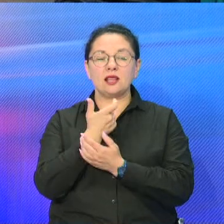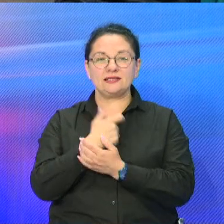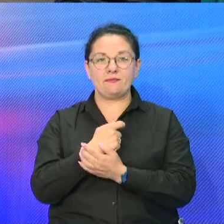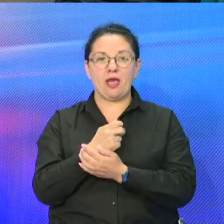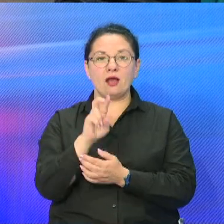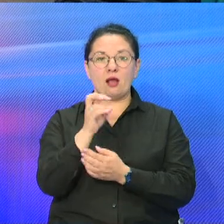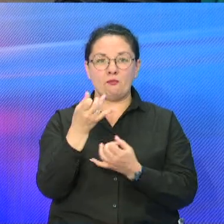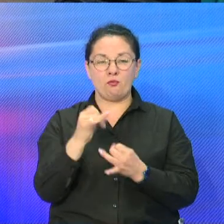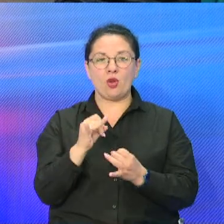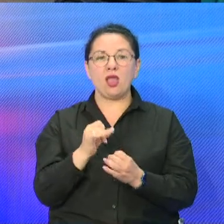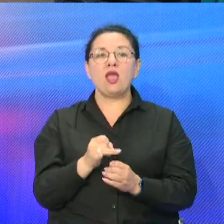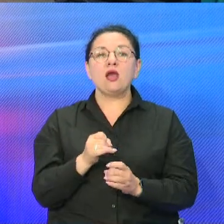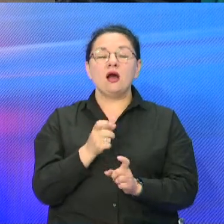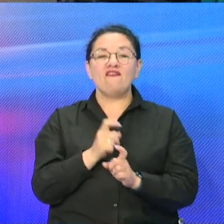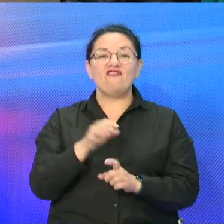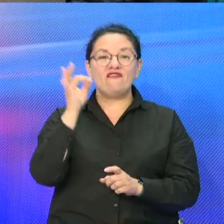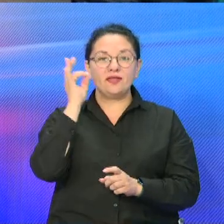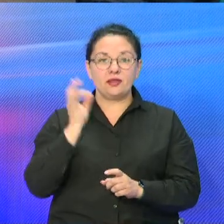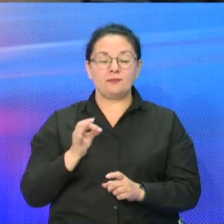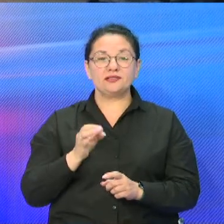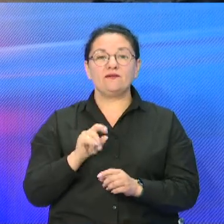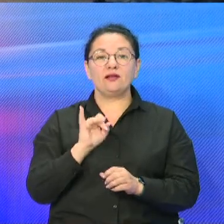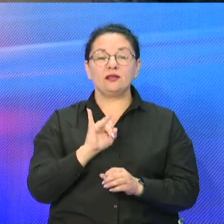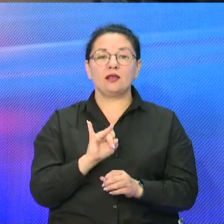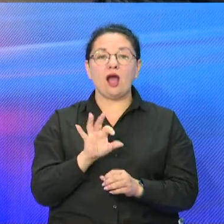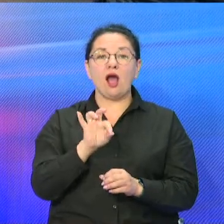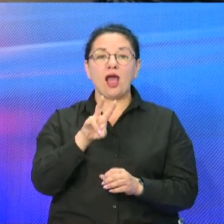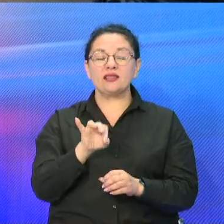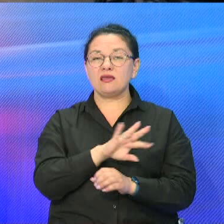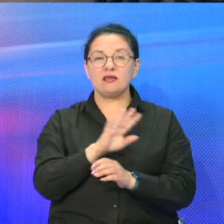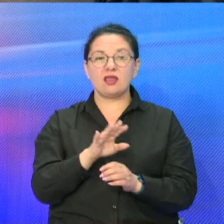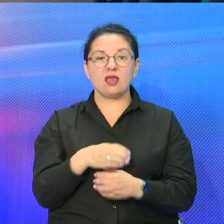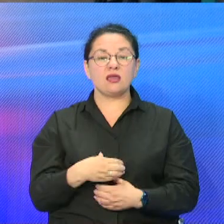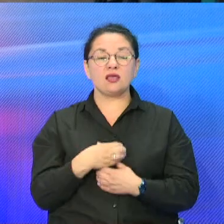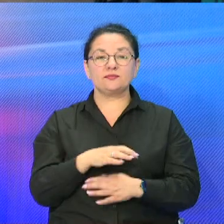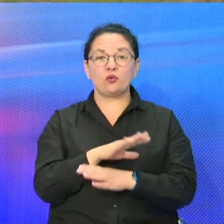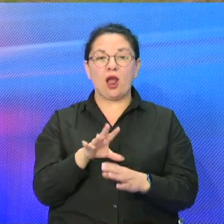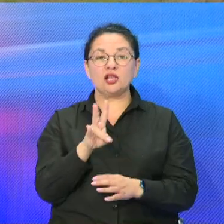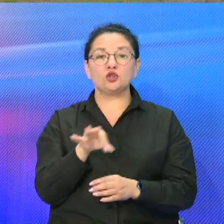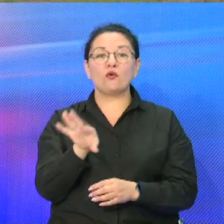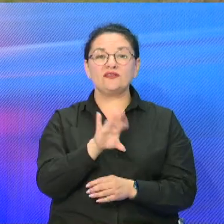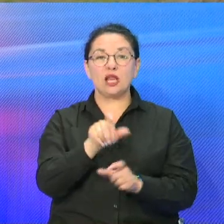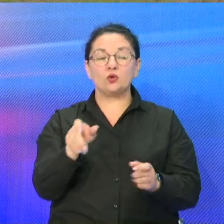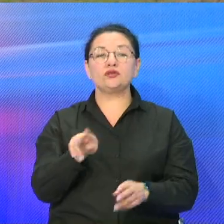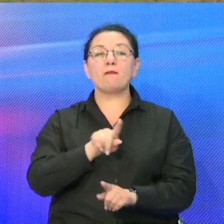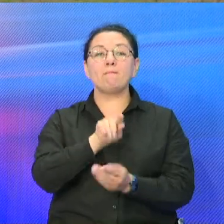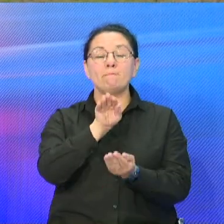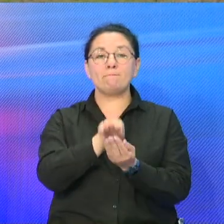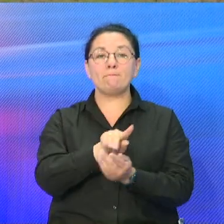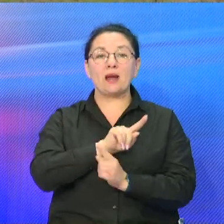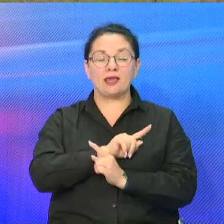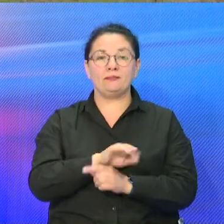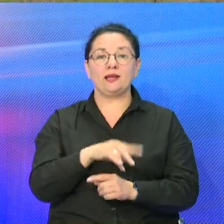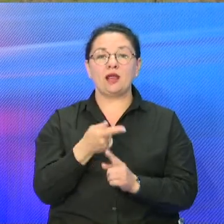бой фашистских оккупантов. Они не дрогнули, но они все погибли. После митинга удельники